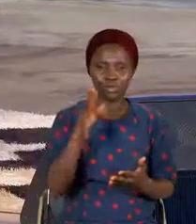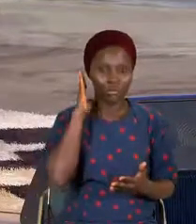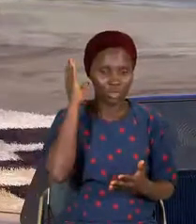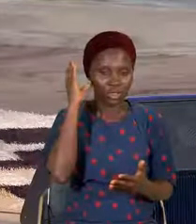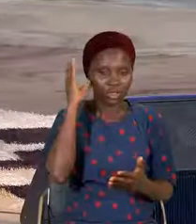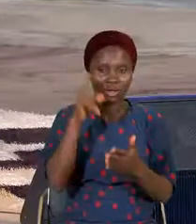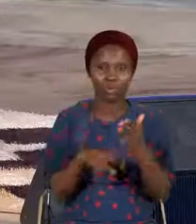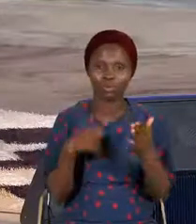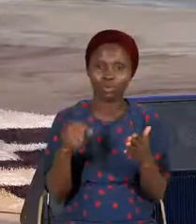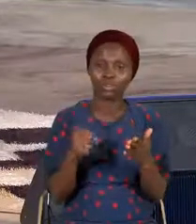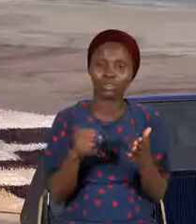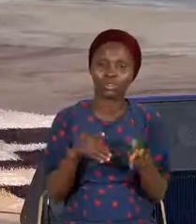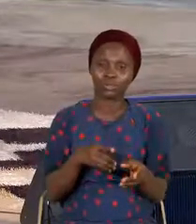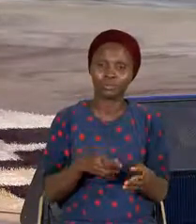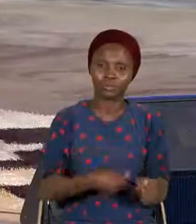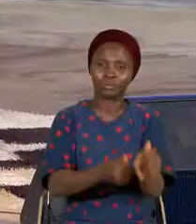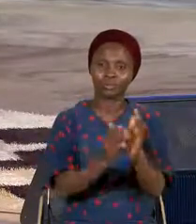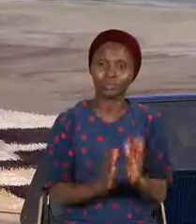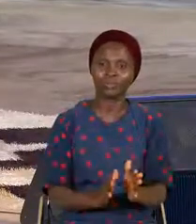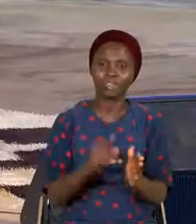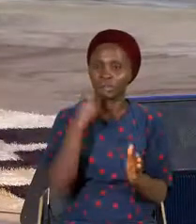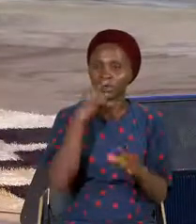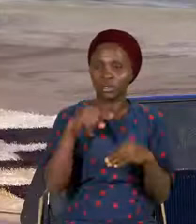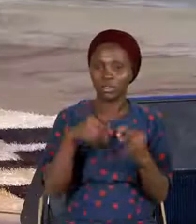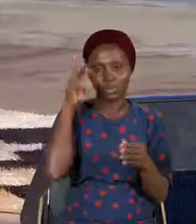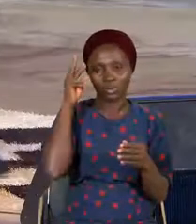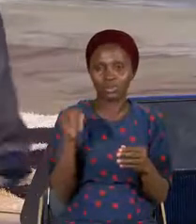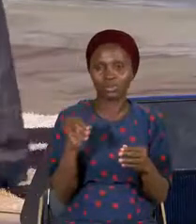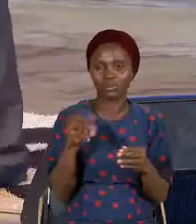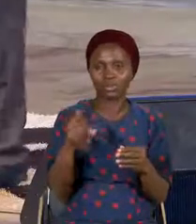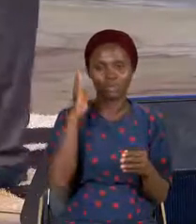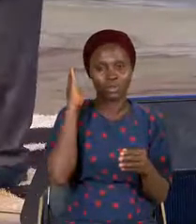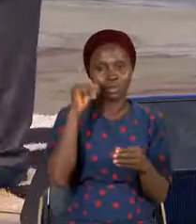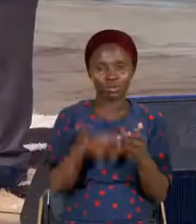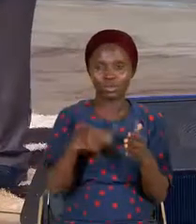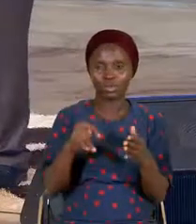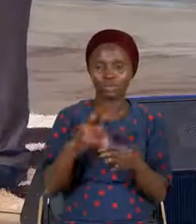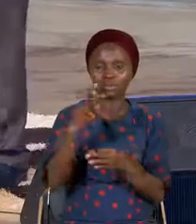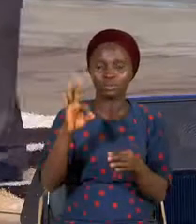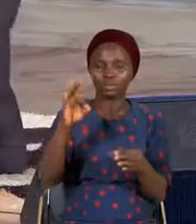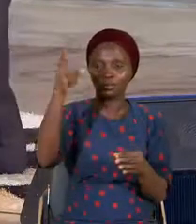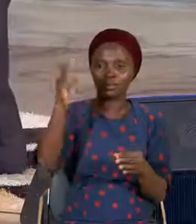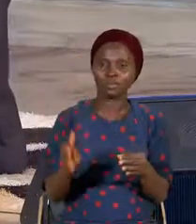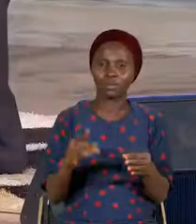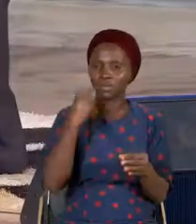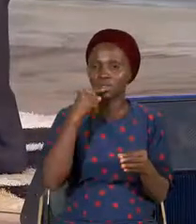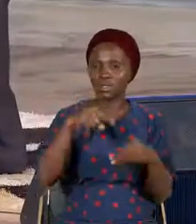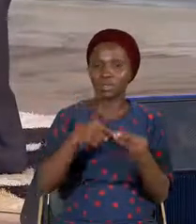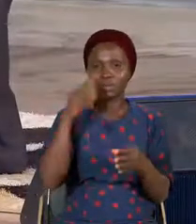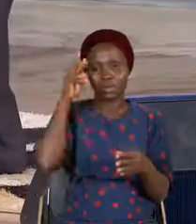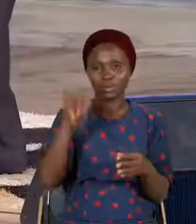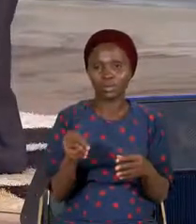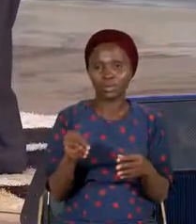le fils du Dieu très saint. Vous allez entendre ce que les disciples ont dit à propos de lui. Vous allez entendre ce que l'Esprit de Dieu dit de